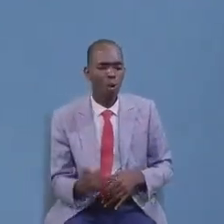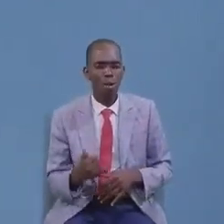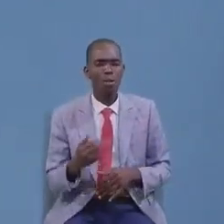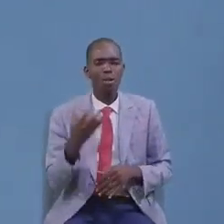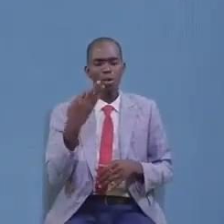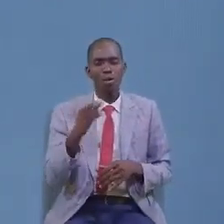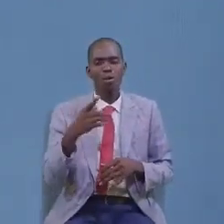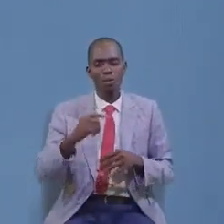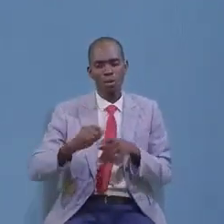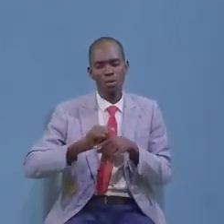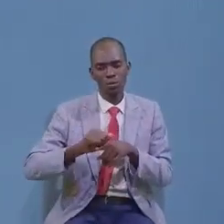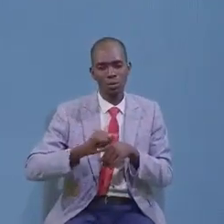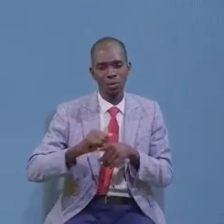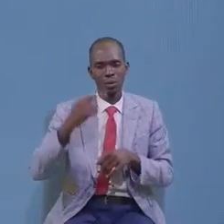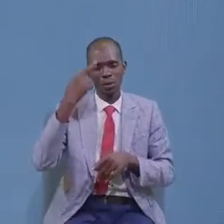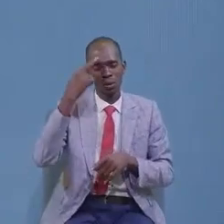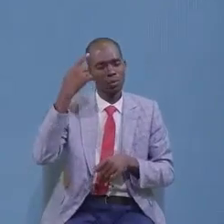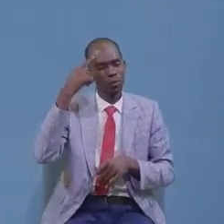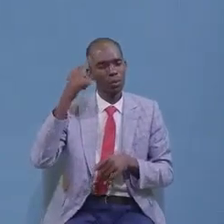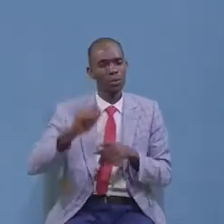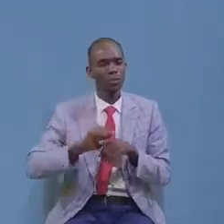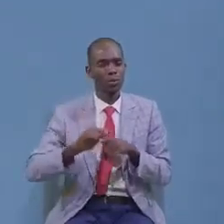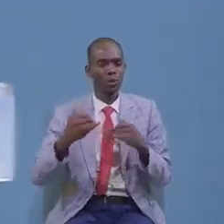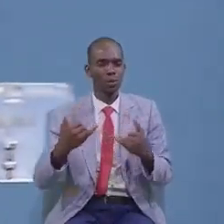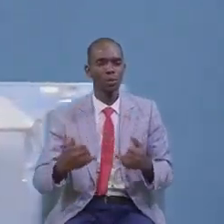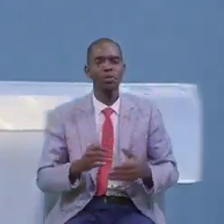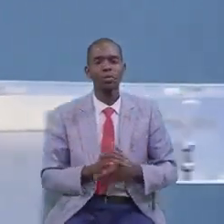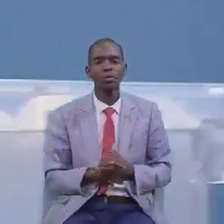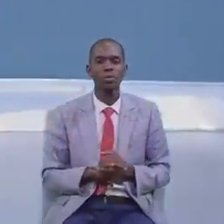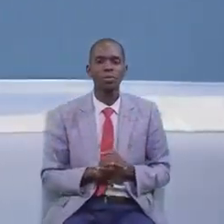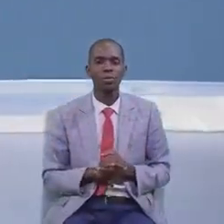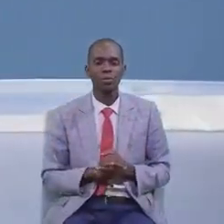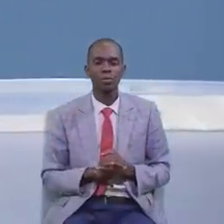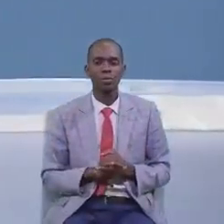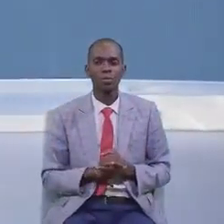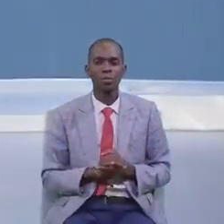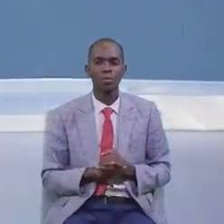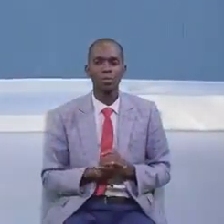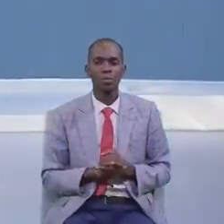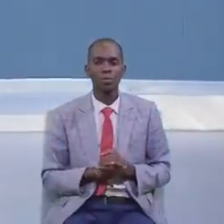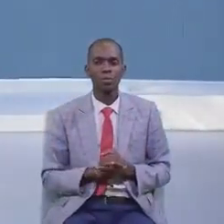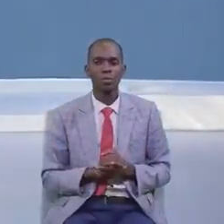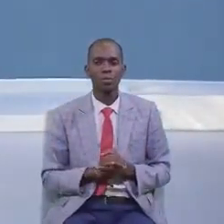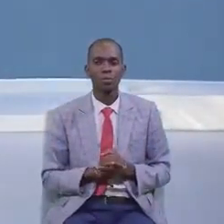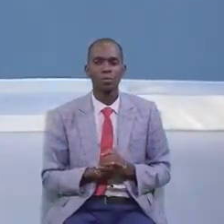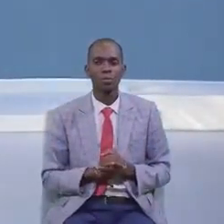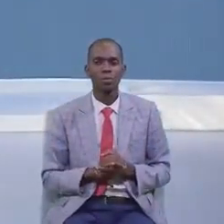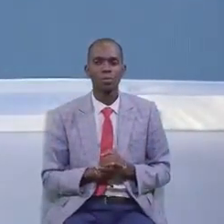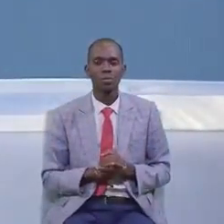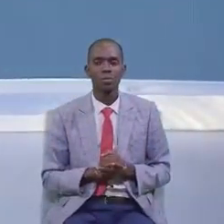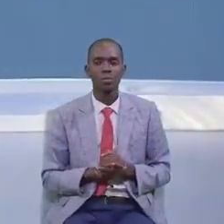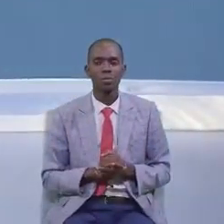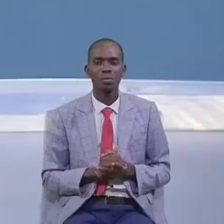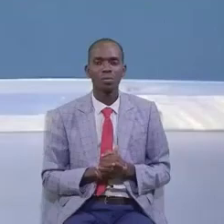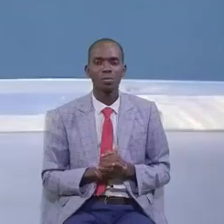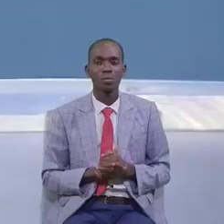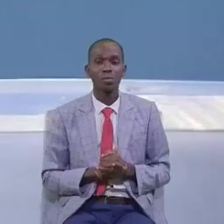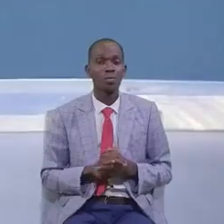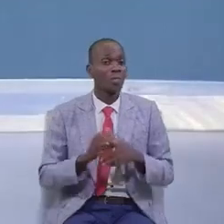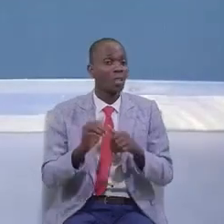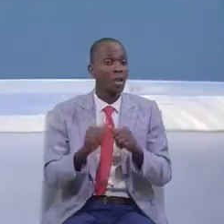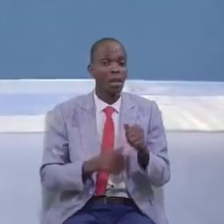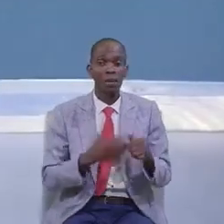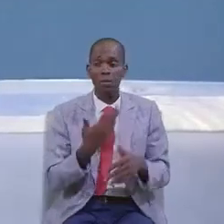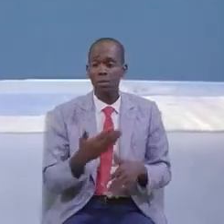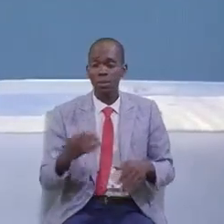పొందిన శిక్షణ లేక తర్బీదు, రాళ్ళు ఎలా తీసుకోవాలి, వడిసెల్లో ఎలా పెట్టాలి, గురిని ఎలా కొట్టాలి, ఆ శిక్షణ అంతా ఎందుకో ఇప్పుడు తెలుస్తుంది. Everything